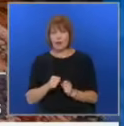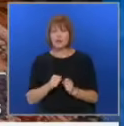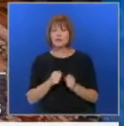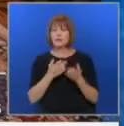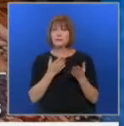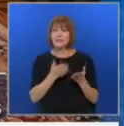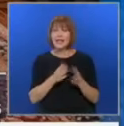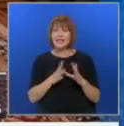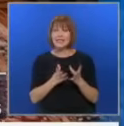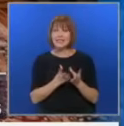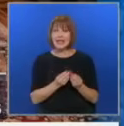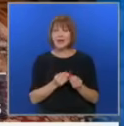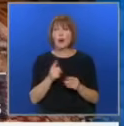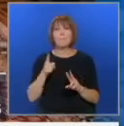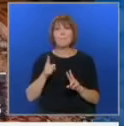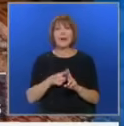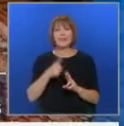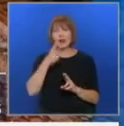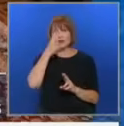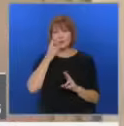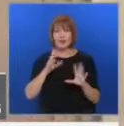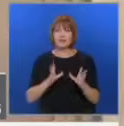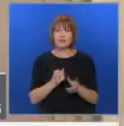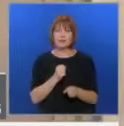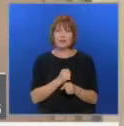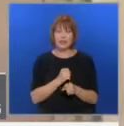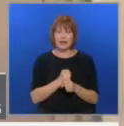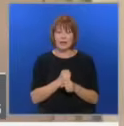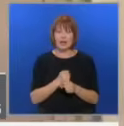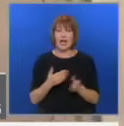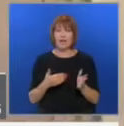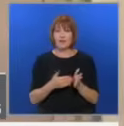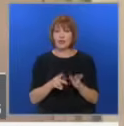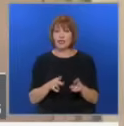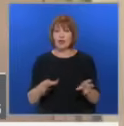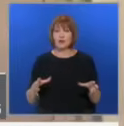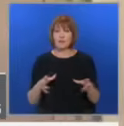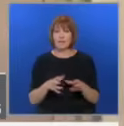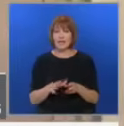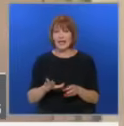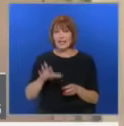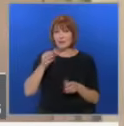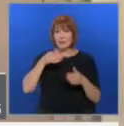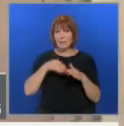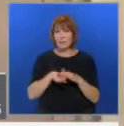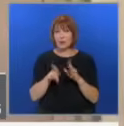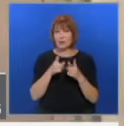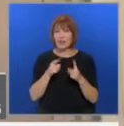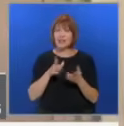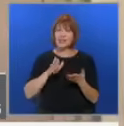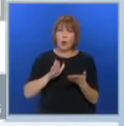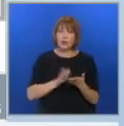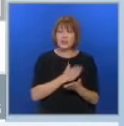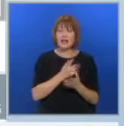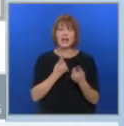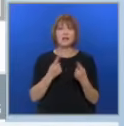БНБ, заедно с Петър Чобанов, стъпиха в длъжност. Въпреки, че Народното събрание избира подуправителите, те се отстраняват с решение